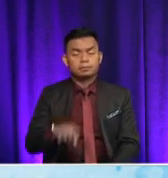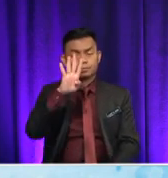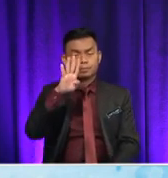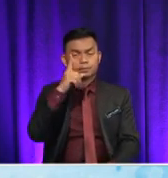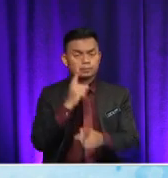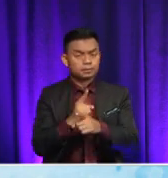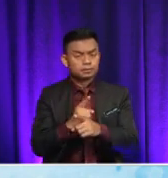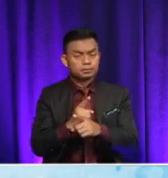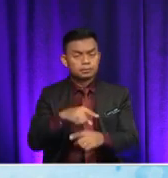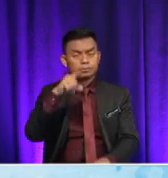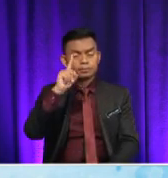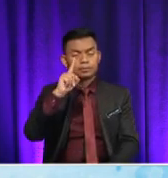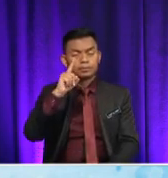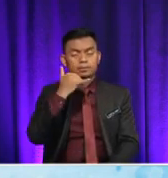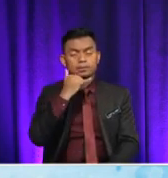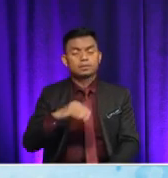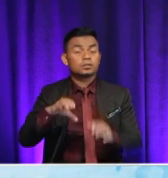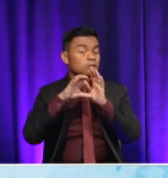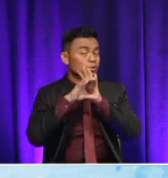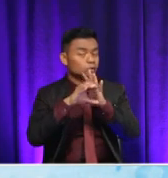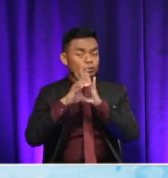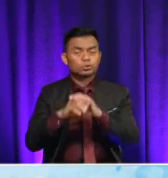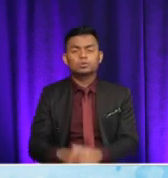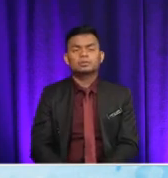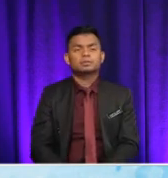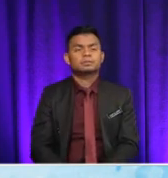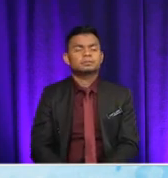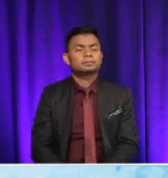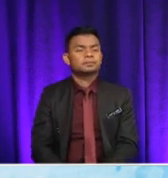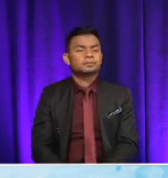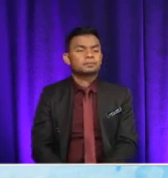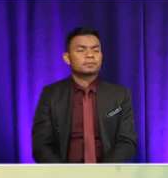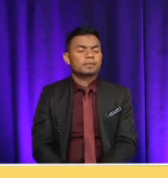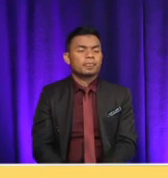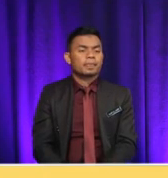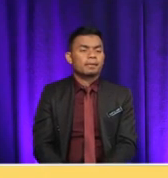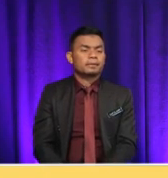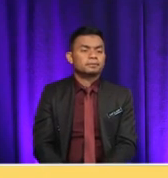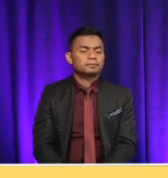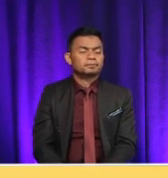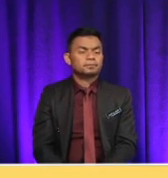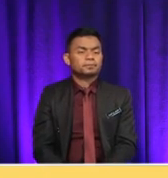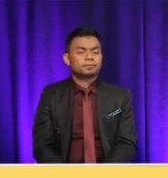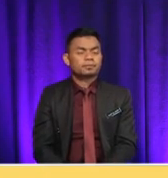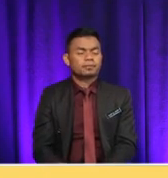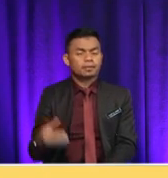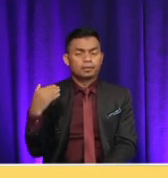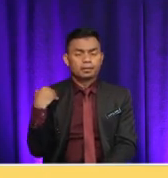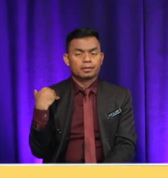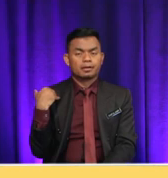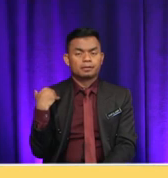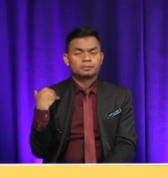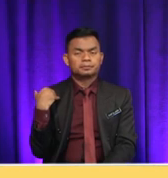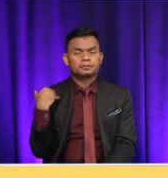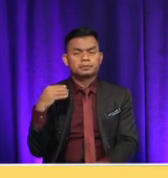contoh dalam lukisan pepaya lukisan ada size dan jenis fight